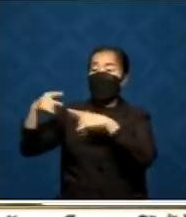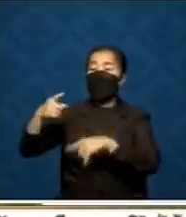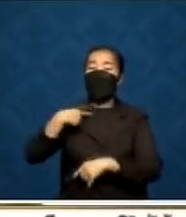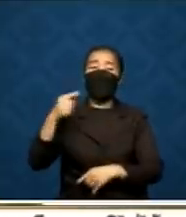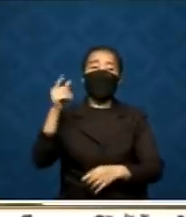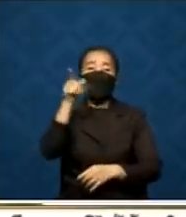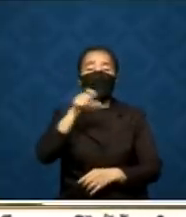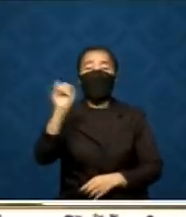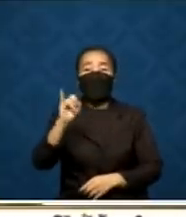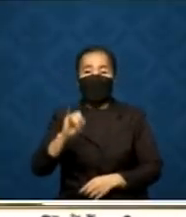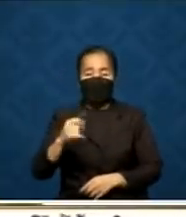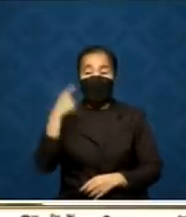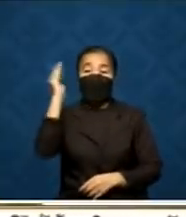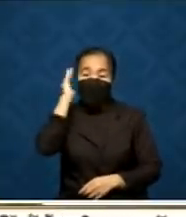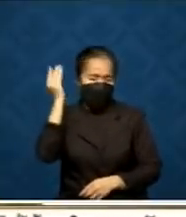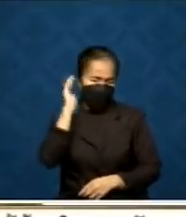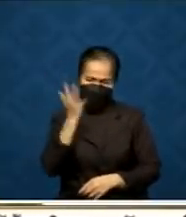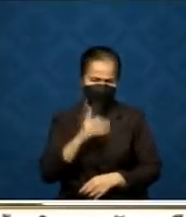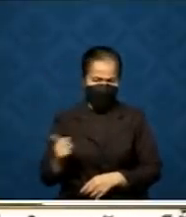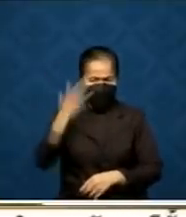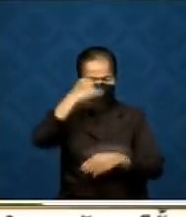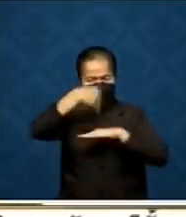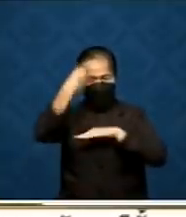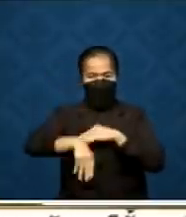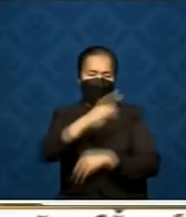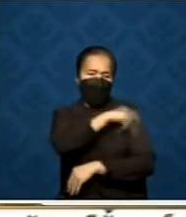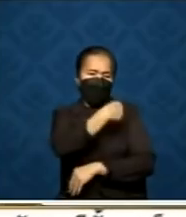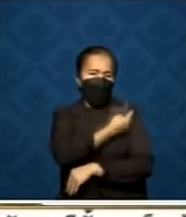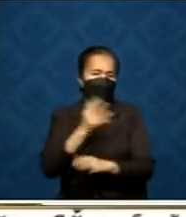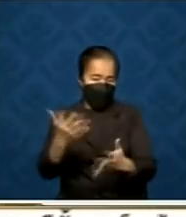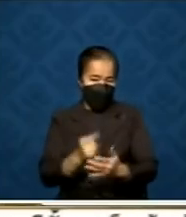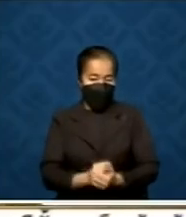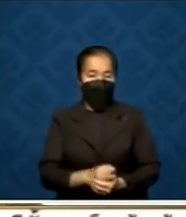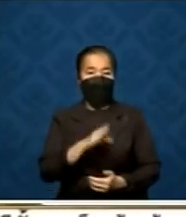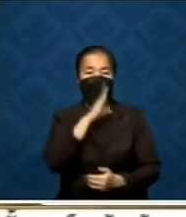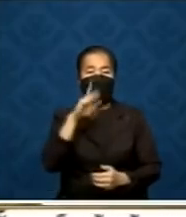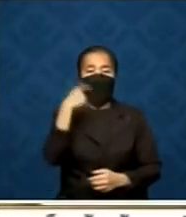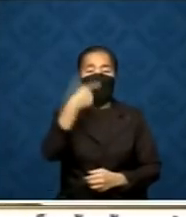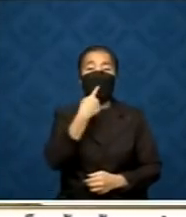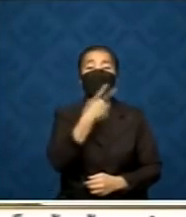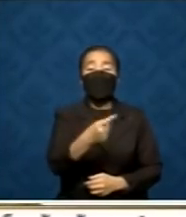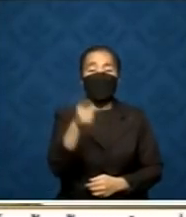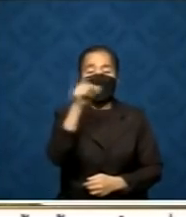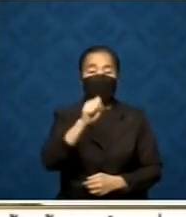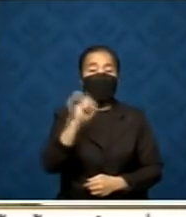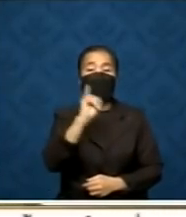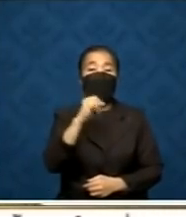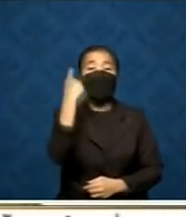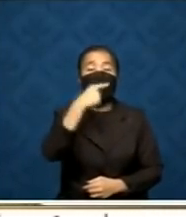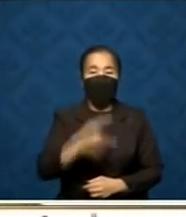เชื่อเพราะท่านเนี่ยไม่จบหมอมีแกคนที่พูดว่าชิโนแว๊กซ์ไม่ดีอันดับแรกw h